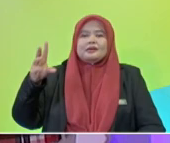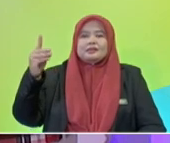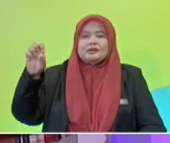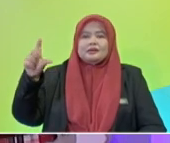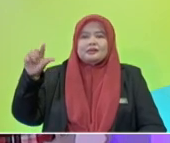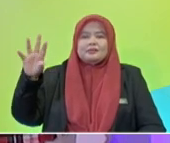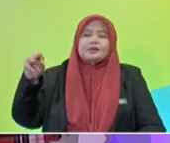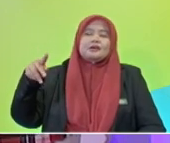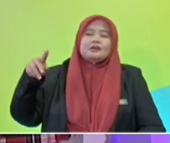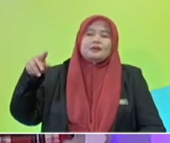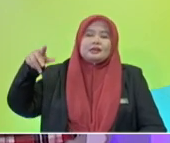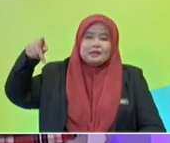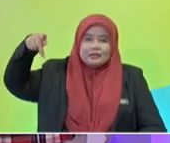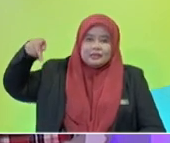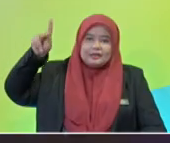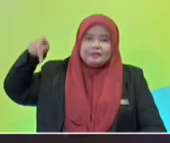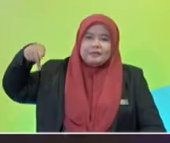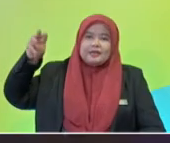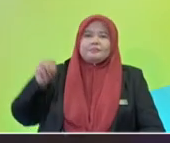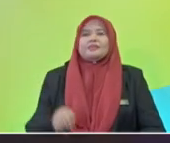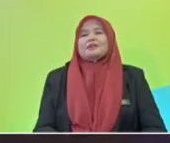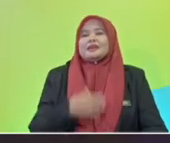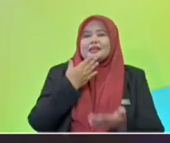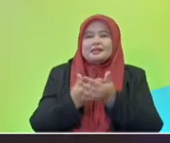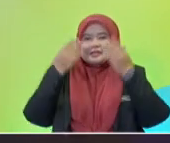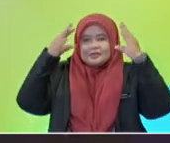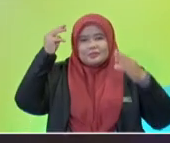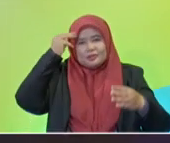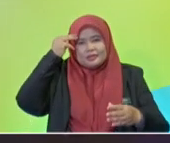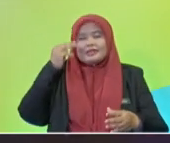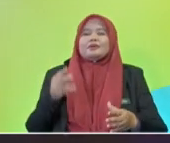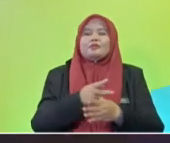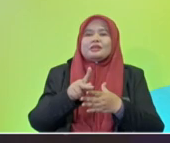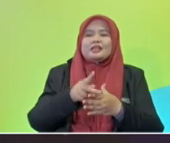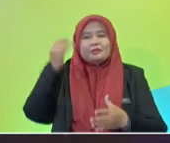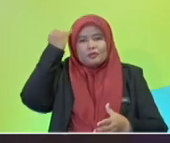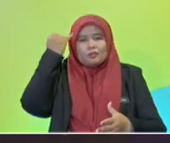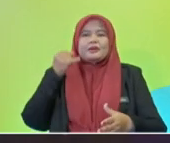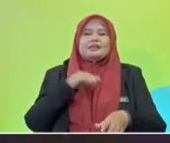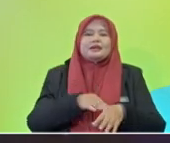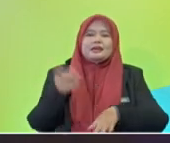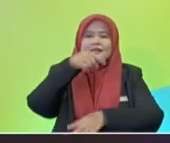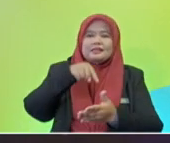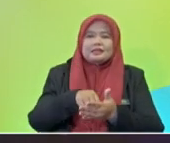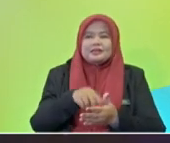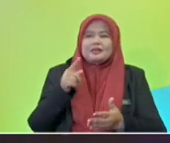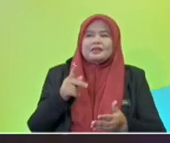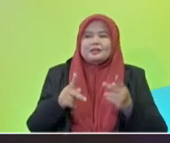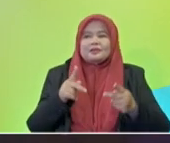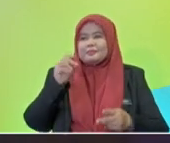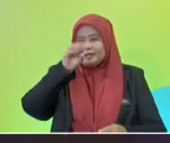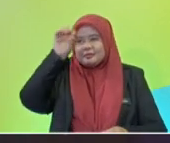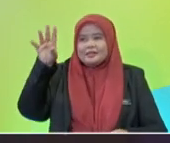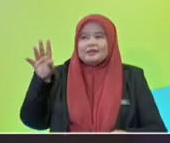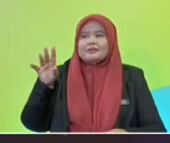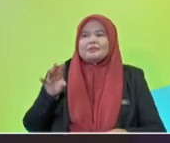Baiklah terima kasih Cikgu mutu saya ucapkan atas perkongsian ilmu pada hari ini kalau tengok bintang-bintang kawan-kawannya kan